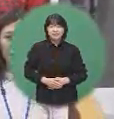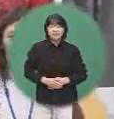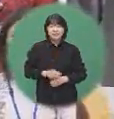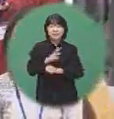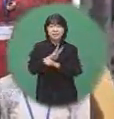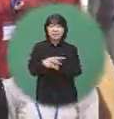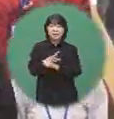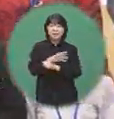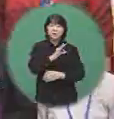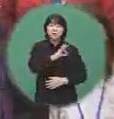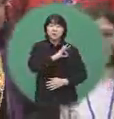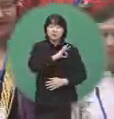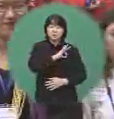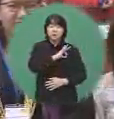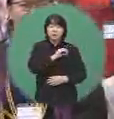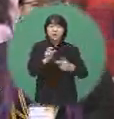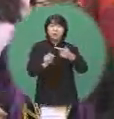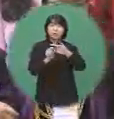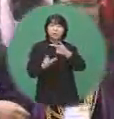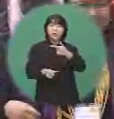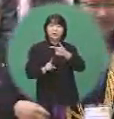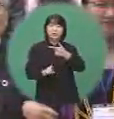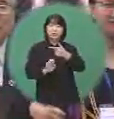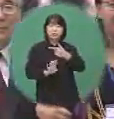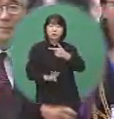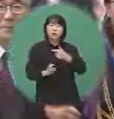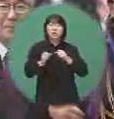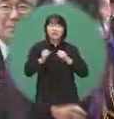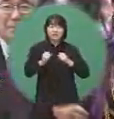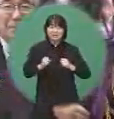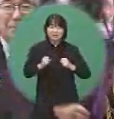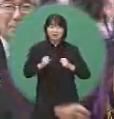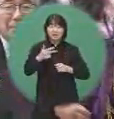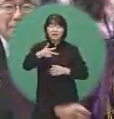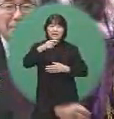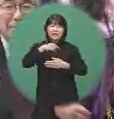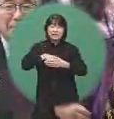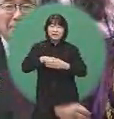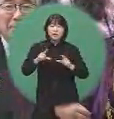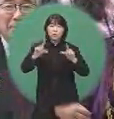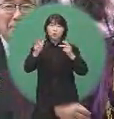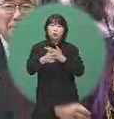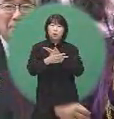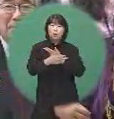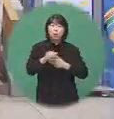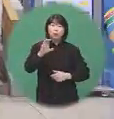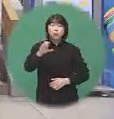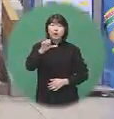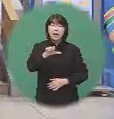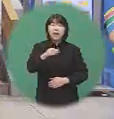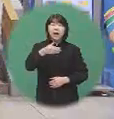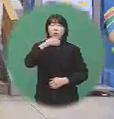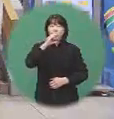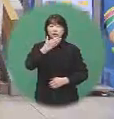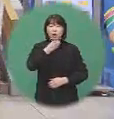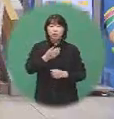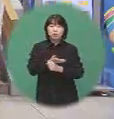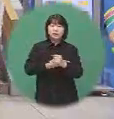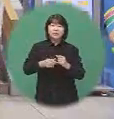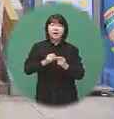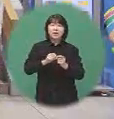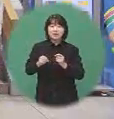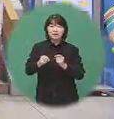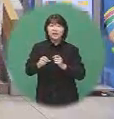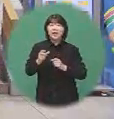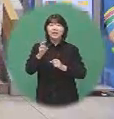研修員たちは6月14日まで滞在して、市内の東北エアウォーター福島支店で研修